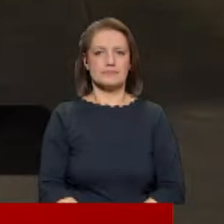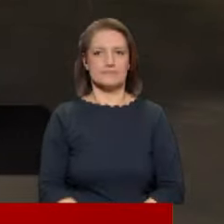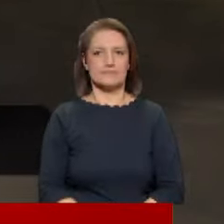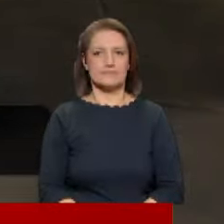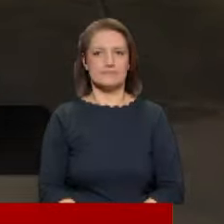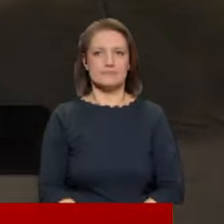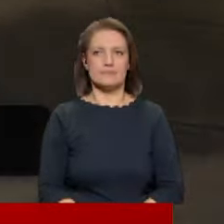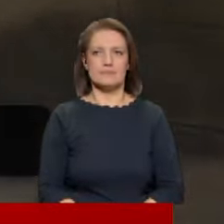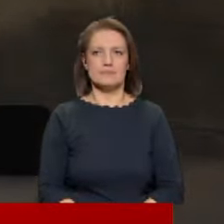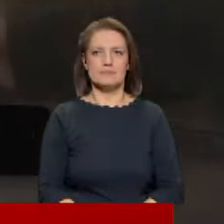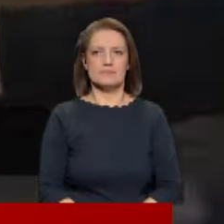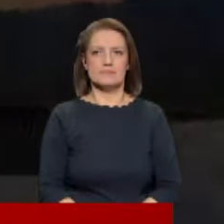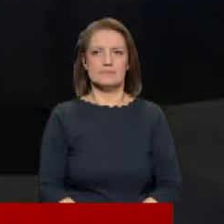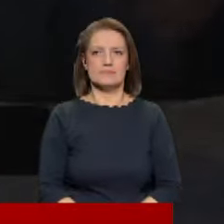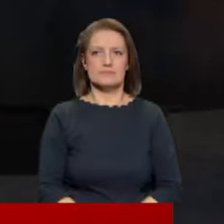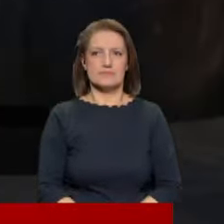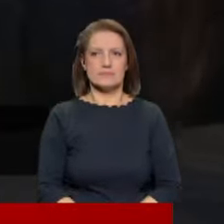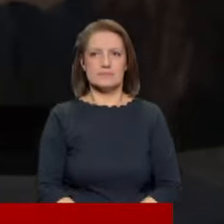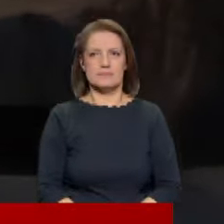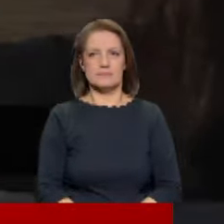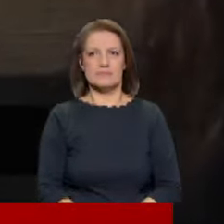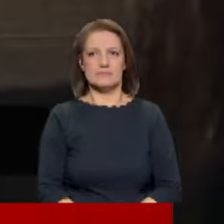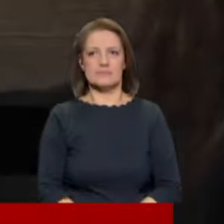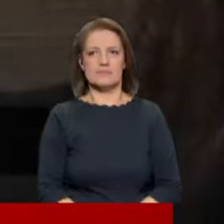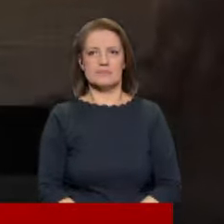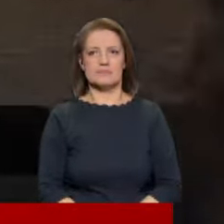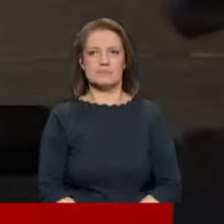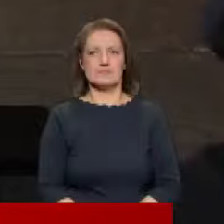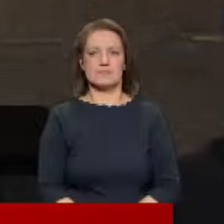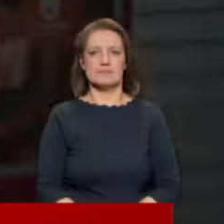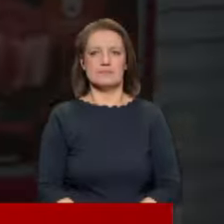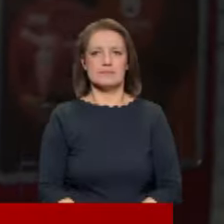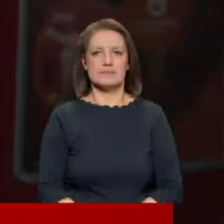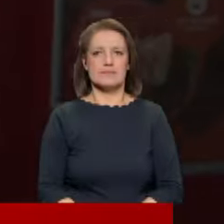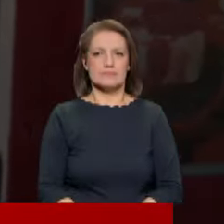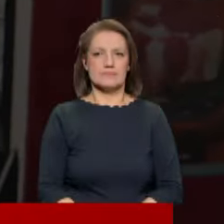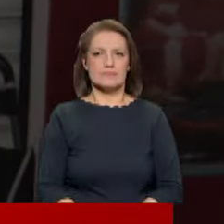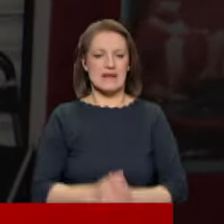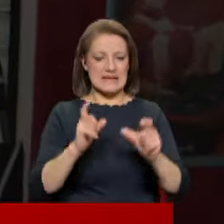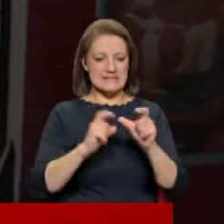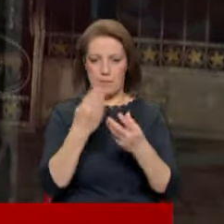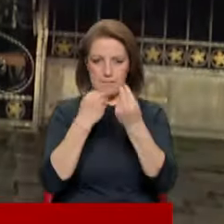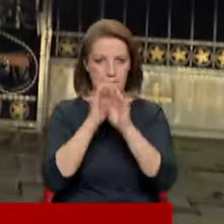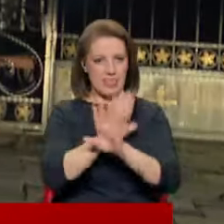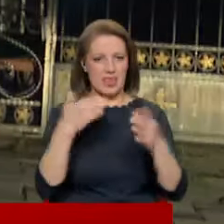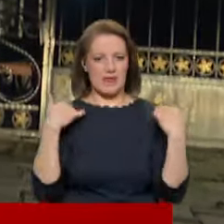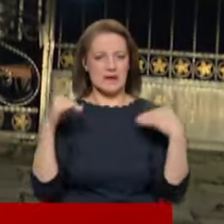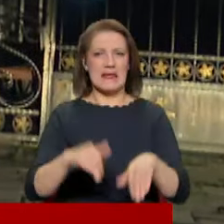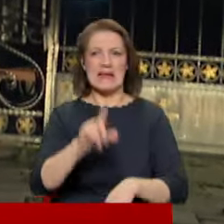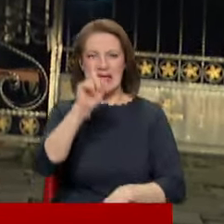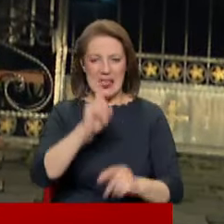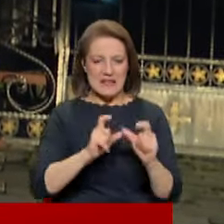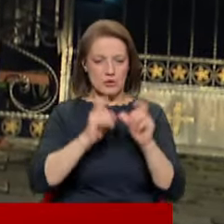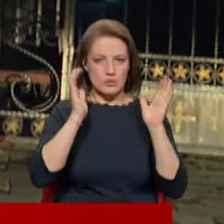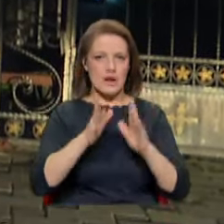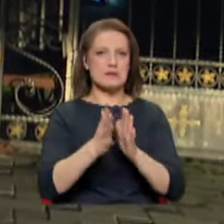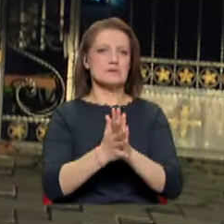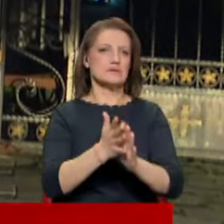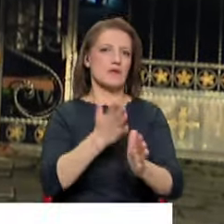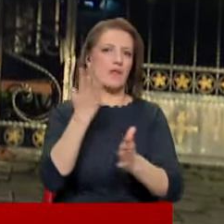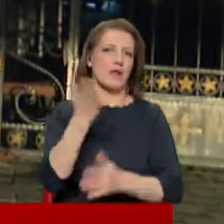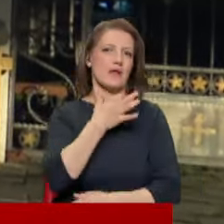4 saat bekletiyormuş. Bizi bu yerlerde sürünenler utansın. Sahur yaptık geldik işte. İlk sahurda da yine kuyrukta